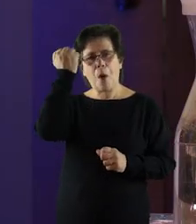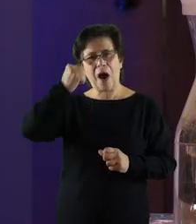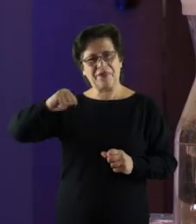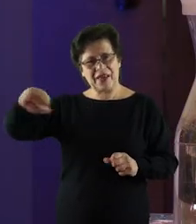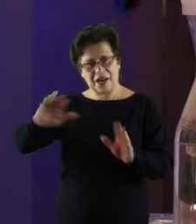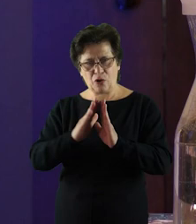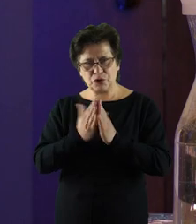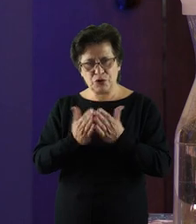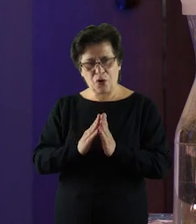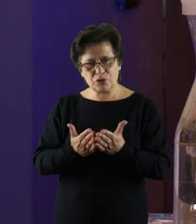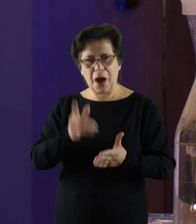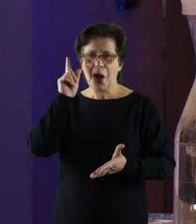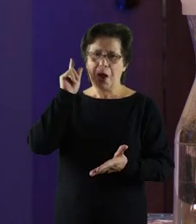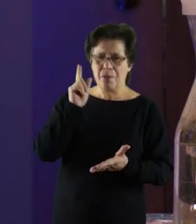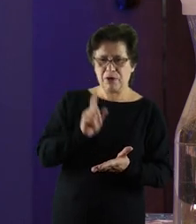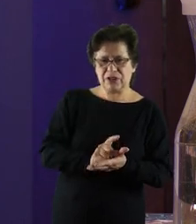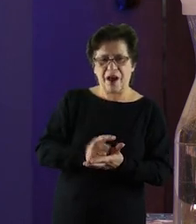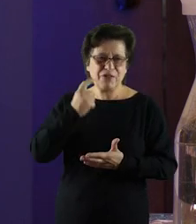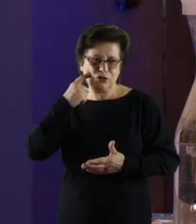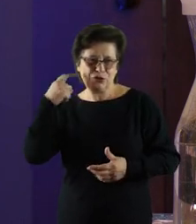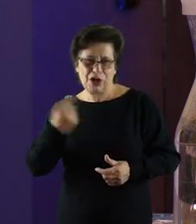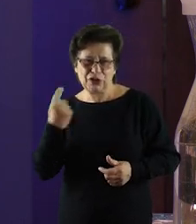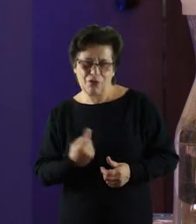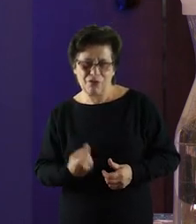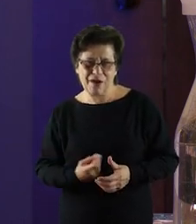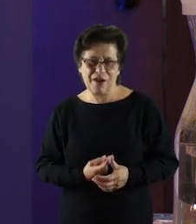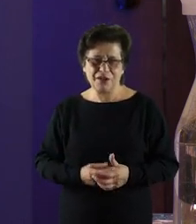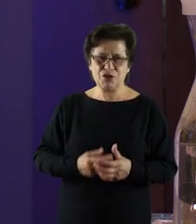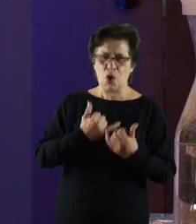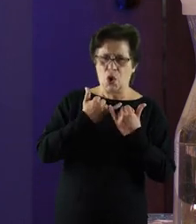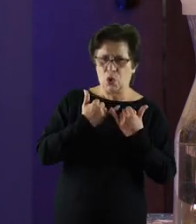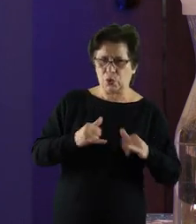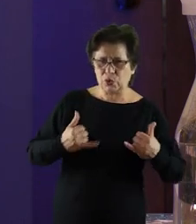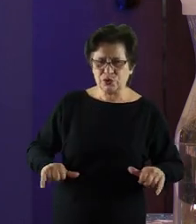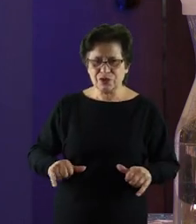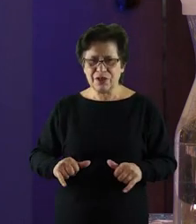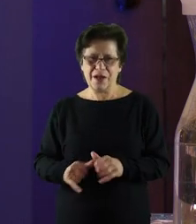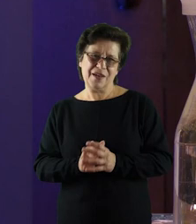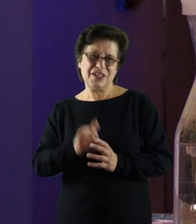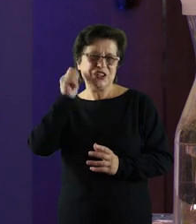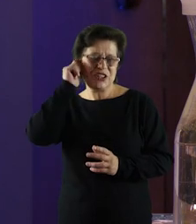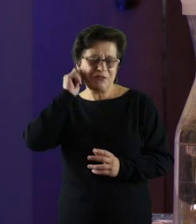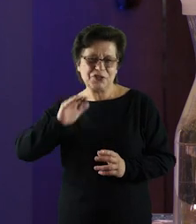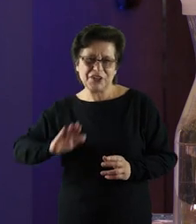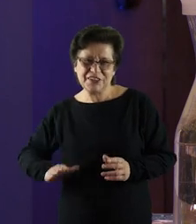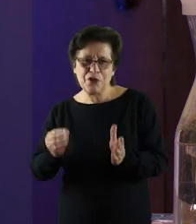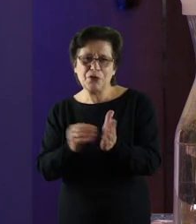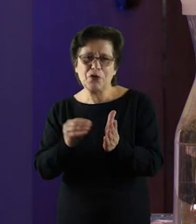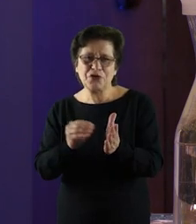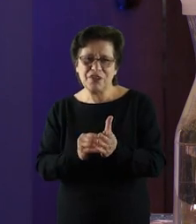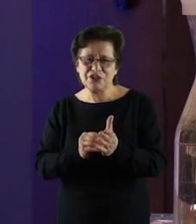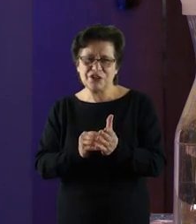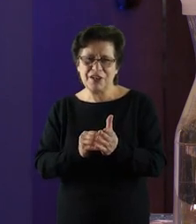i potrafi obrócić w żart nawet te wszystkie swoje okrutne dziewczęce doświadczenia. To była moja